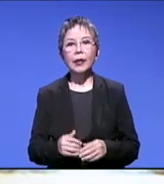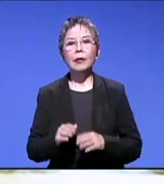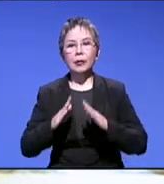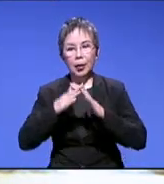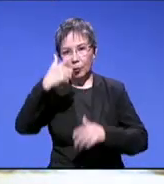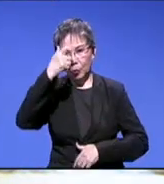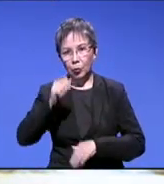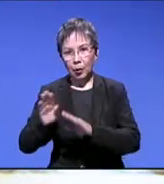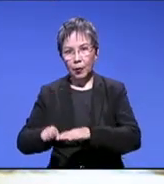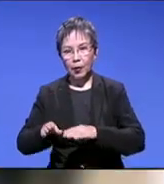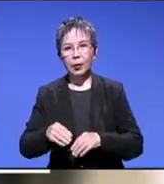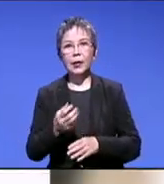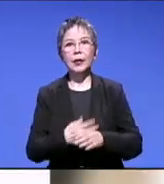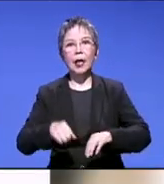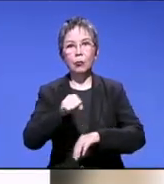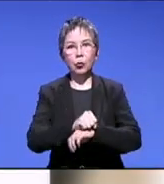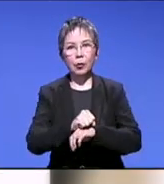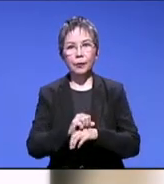Sakit Singapura.